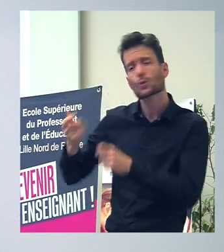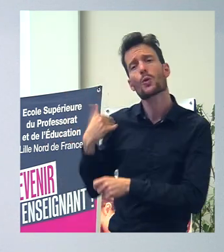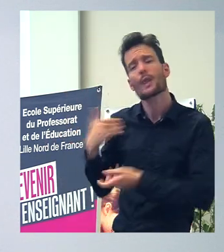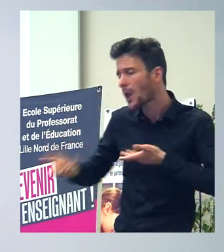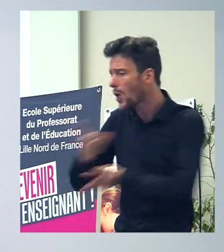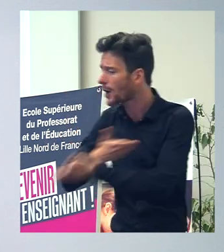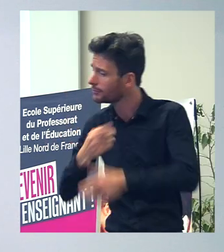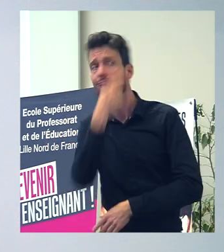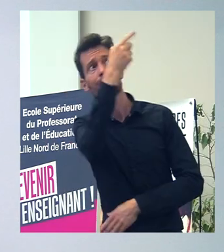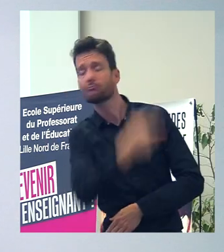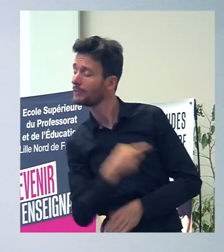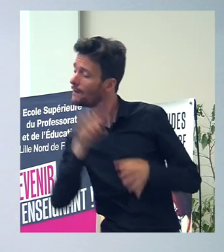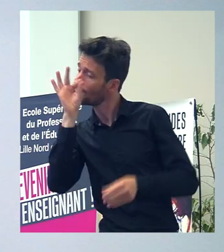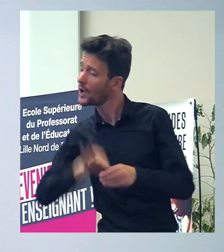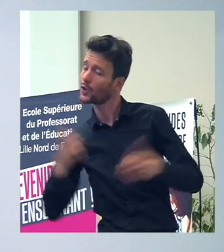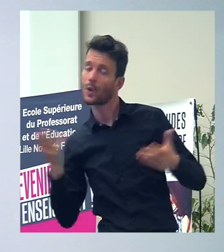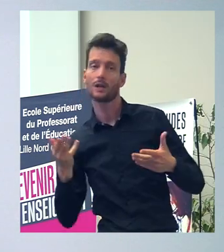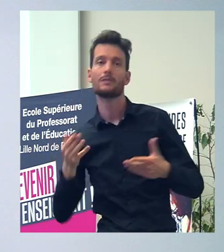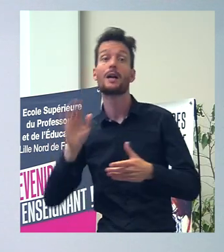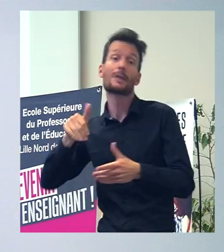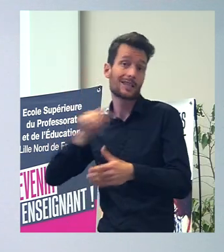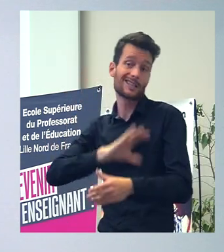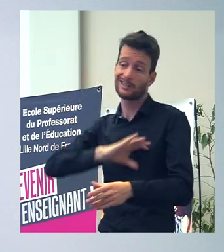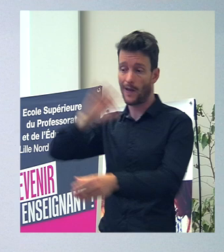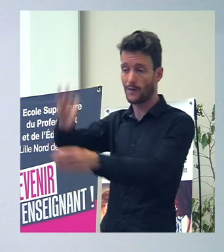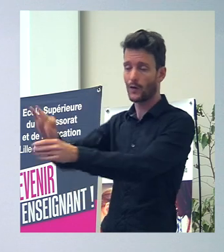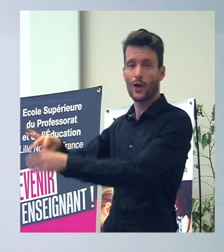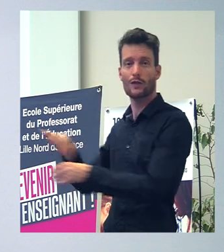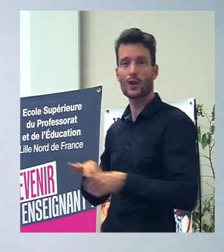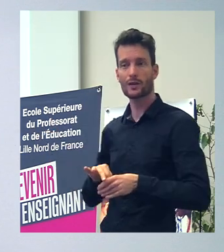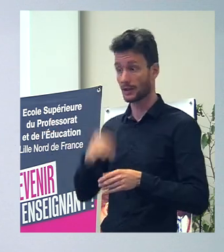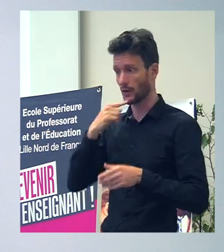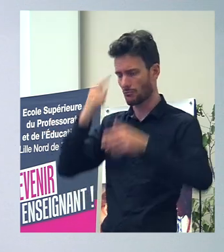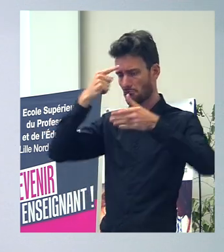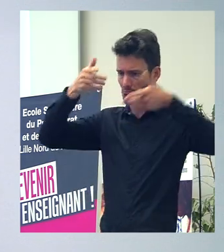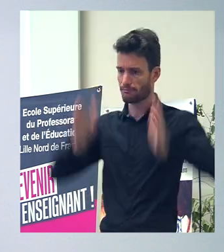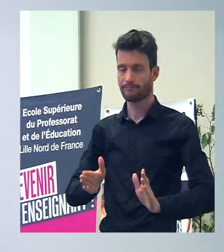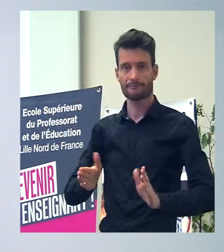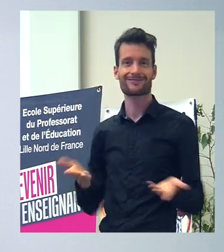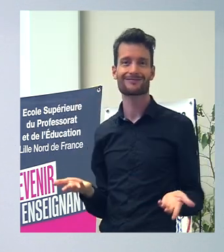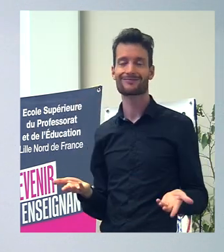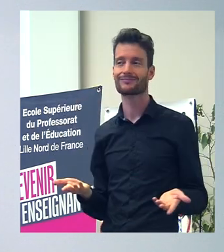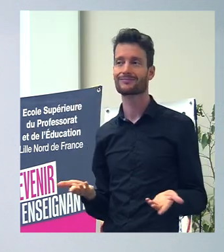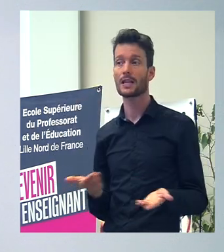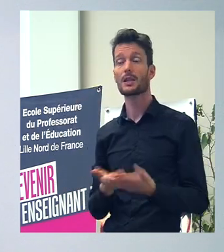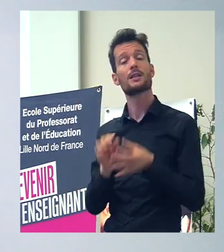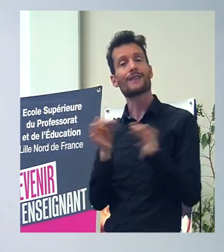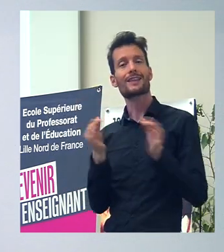du jour, et on fait l'expérience du vote et donc de la prise de position. Et c'est cette